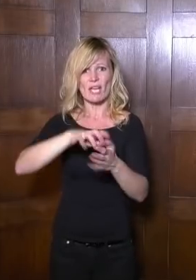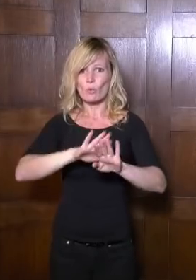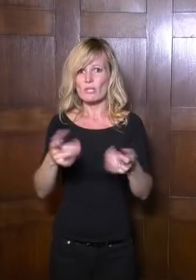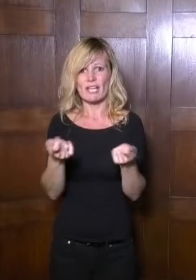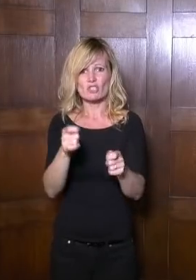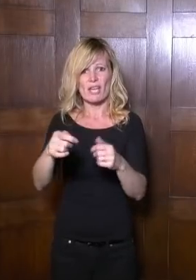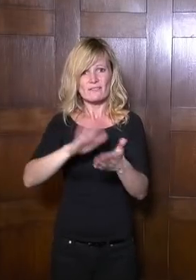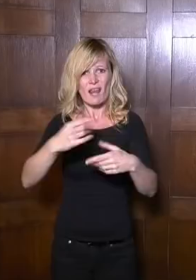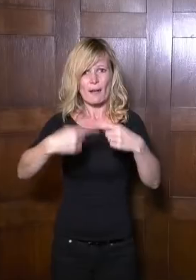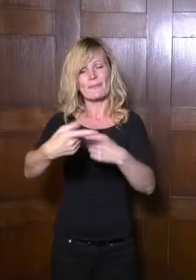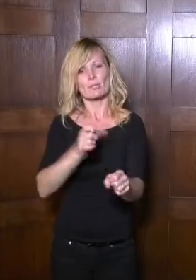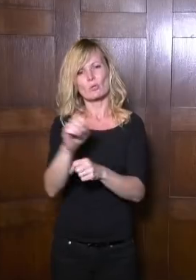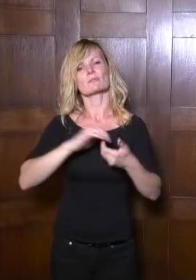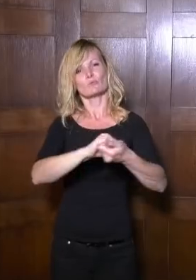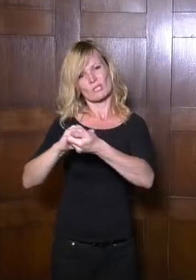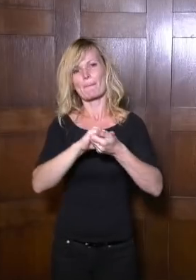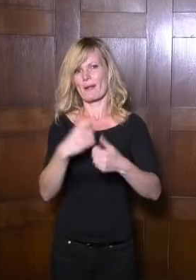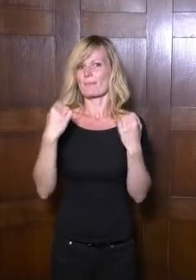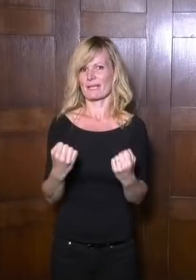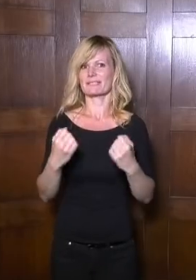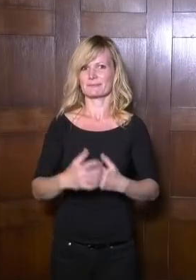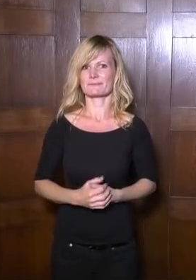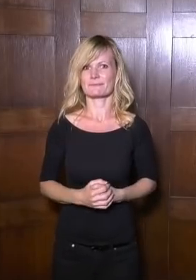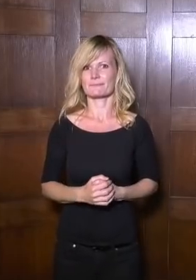aber halten trotzdem die meisten zusammen.